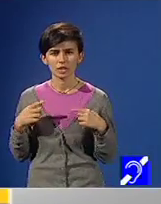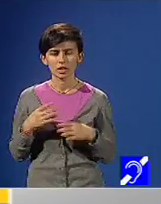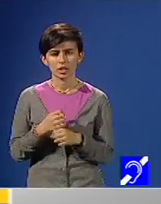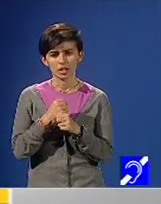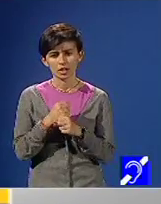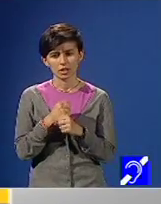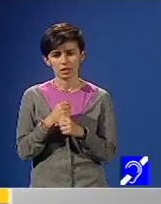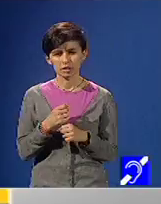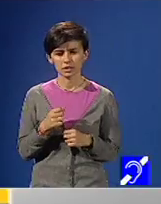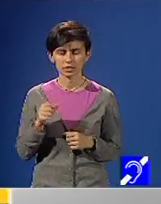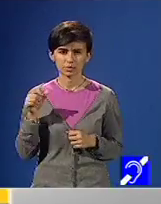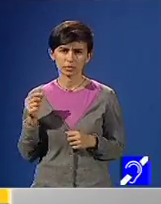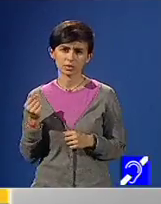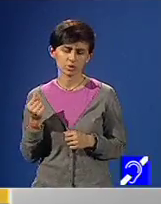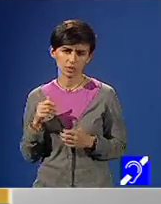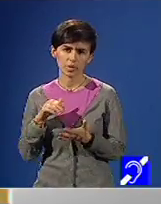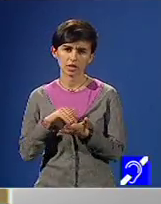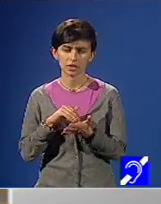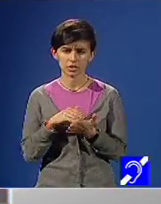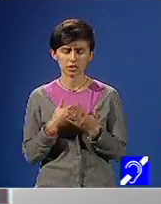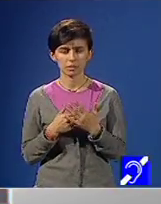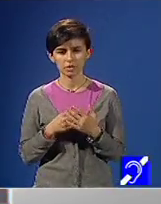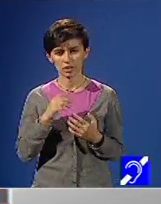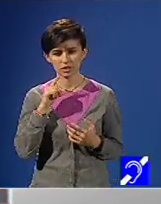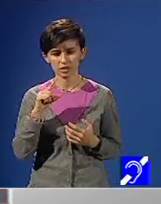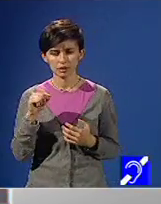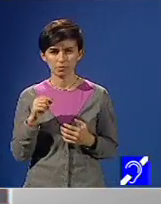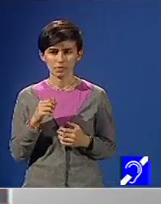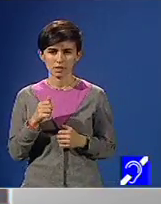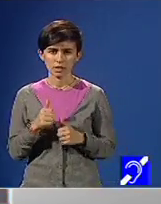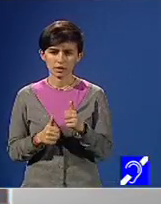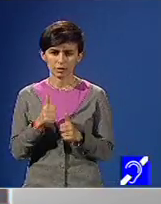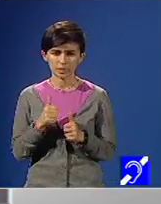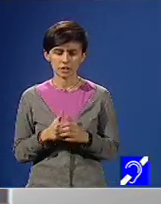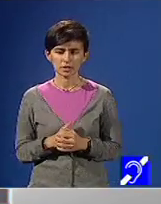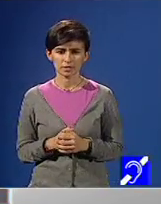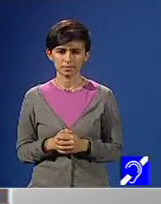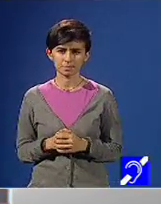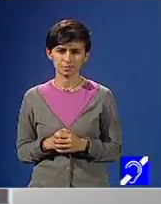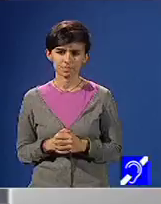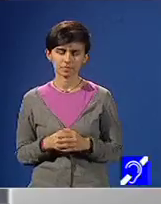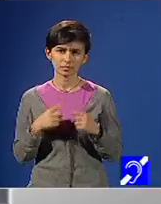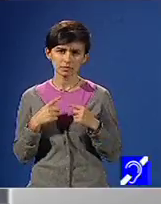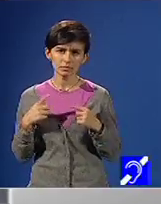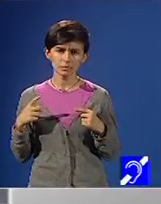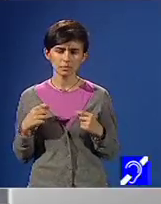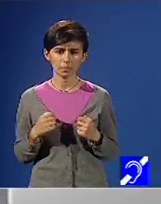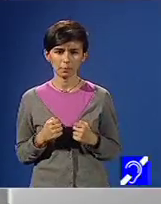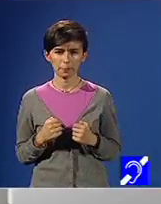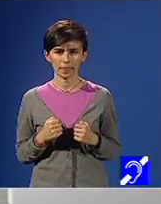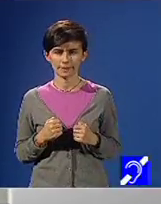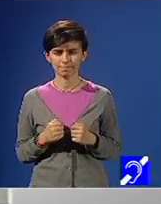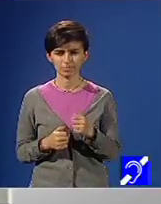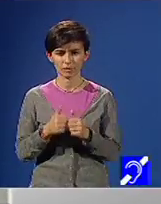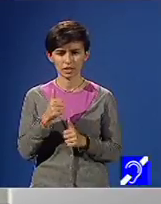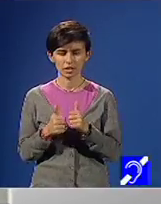sponsor și banii necesari să meargă la competiție. Fiecare competiție, eu cred